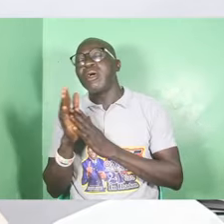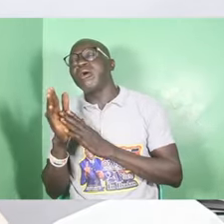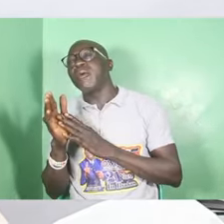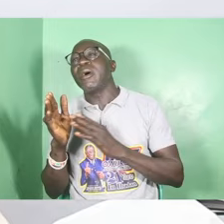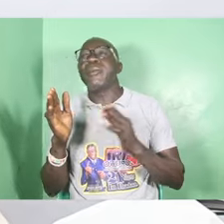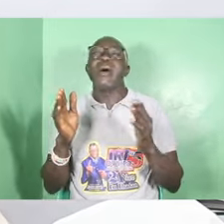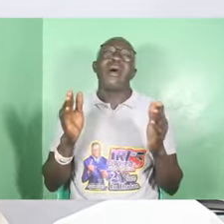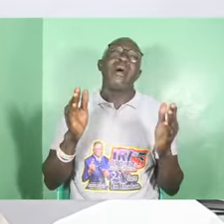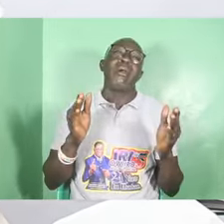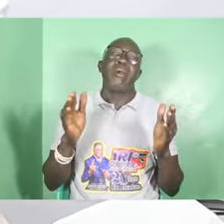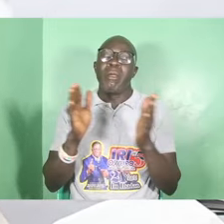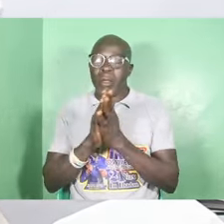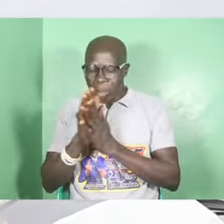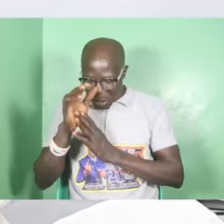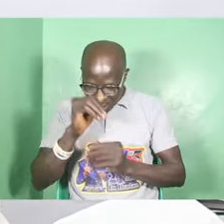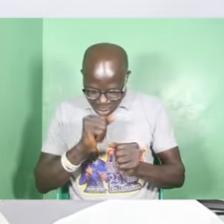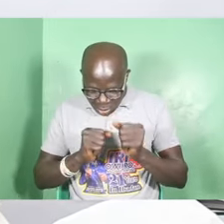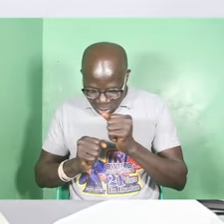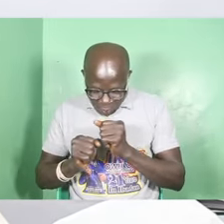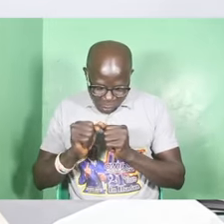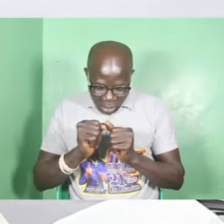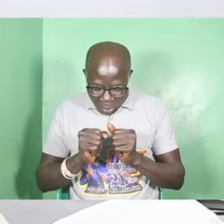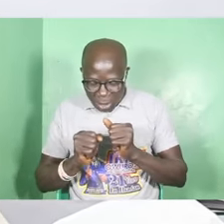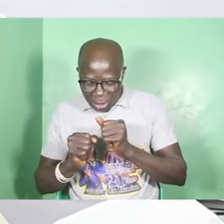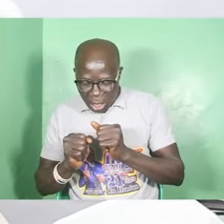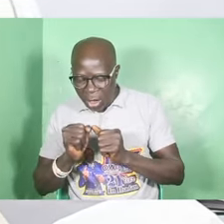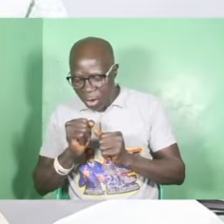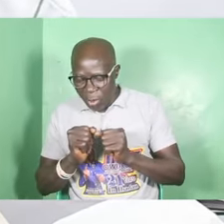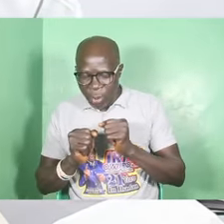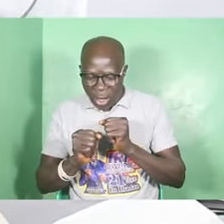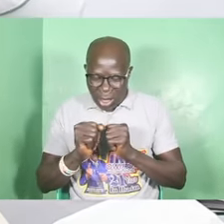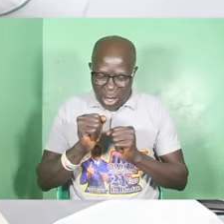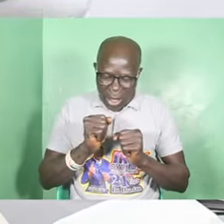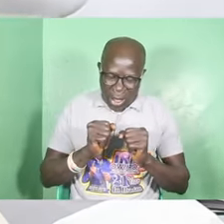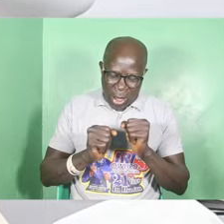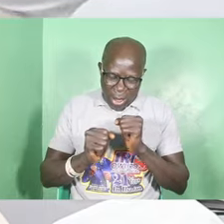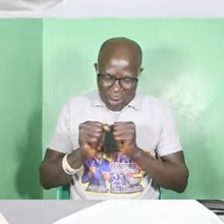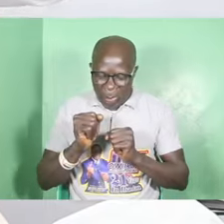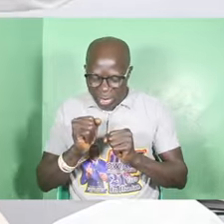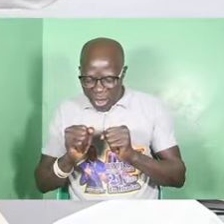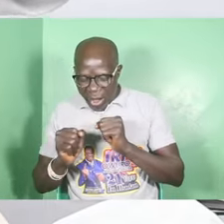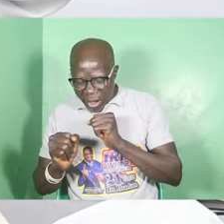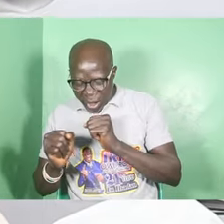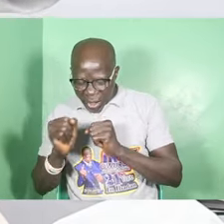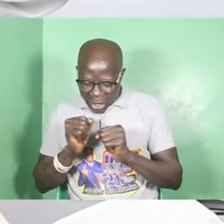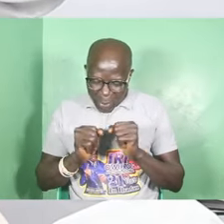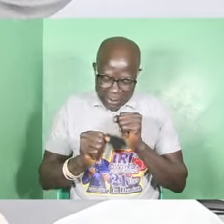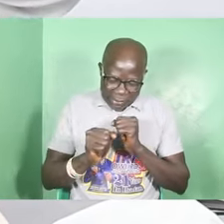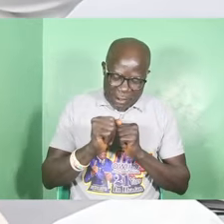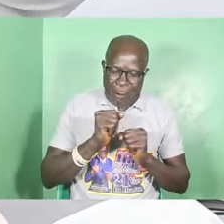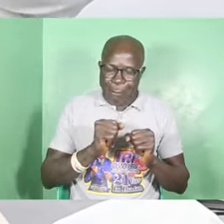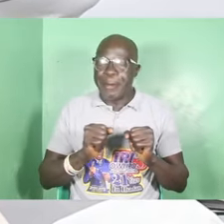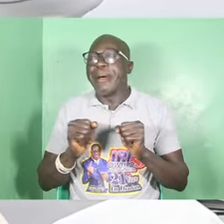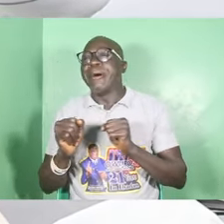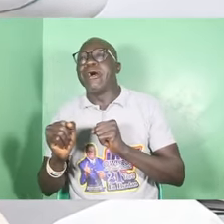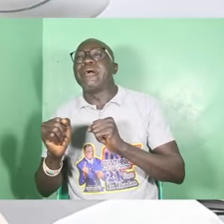se o baba e ma se o baba e ma se o baba e ma se o baba e ma